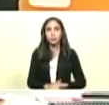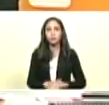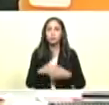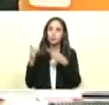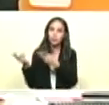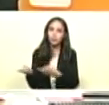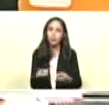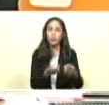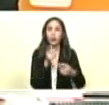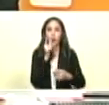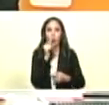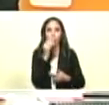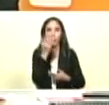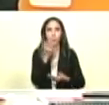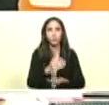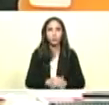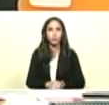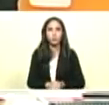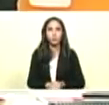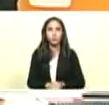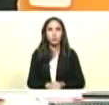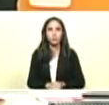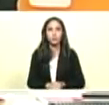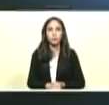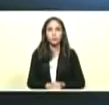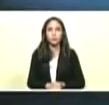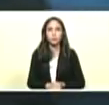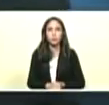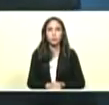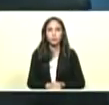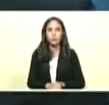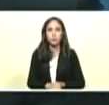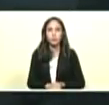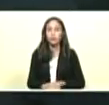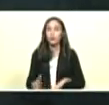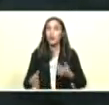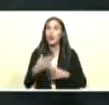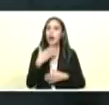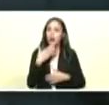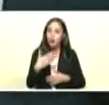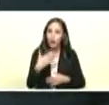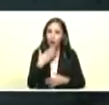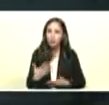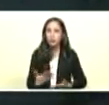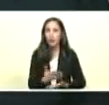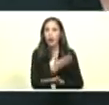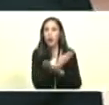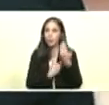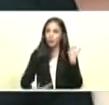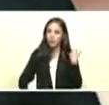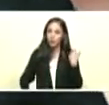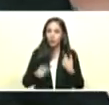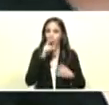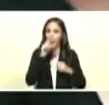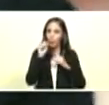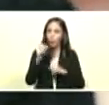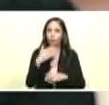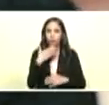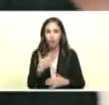Bienvenido. Спасибо, господин президент. Мне muchas gracias, выдалась большая честь принимать участие в этом